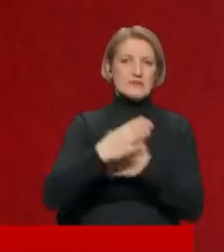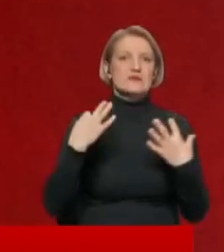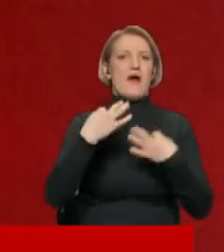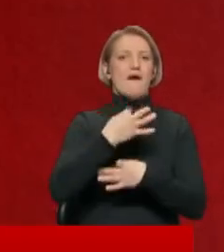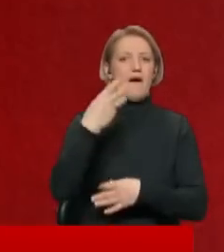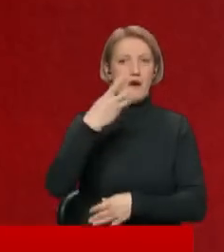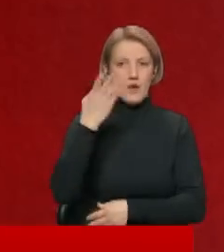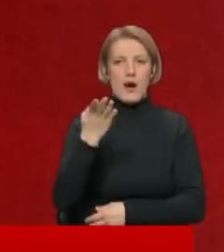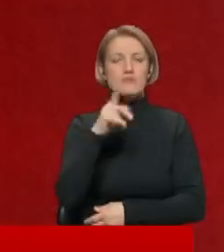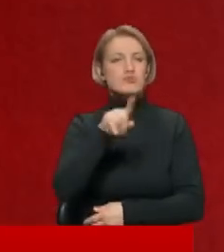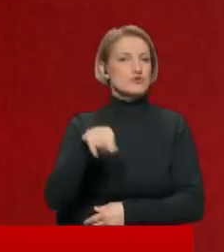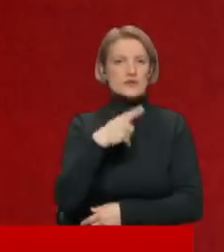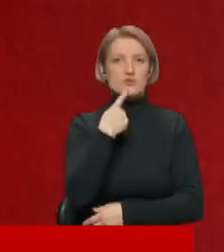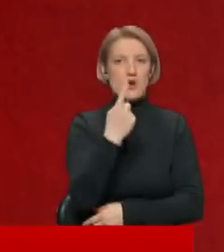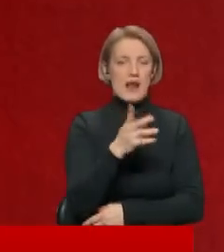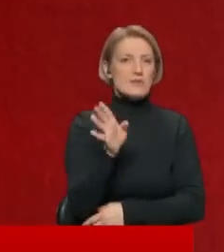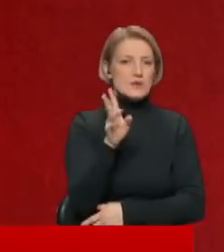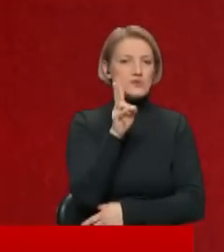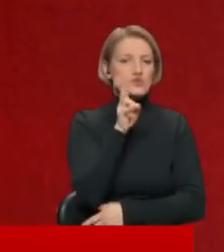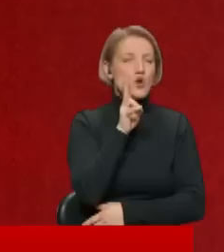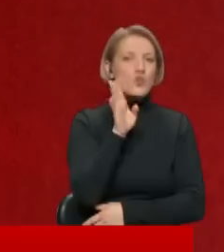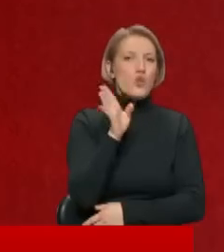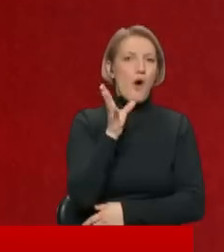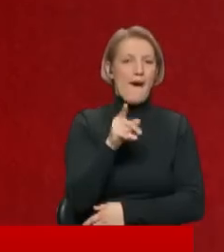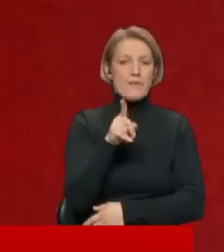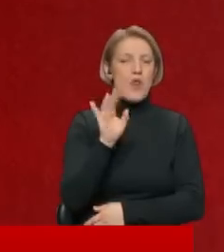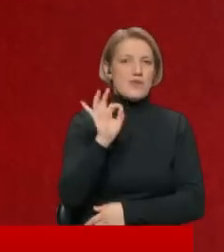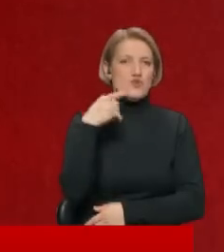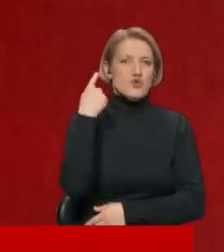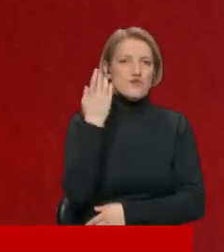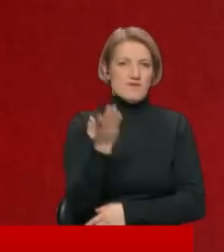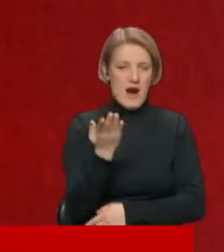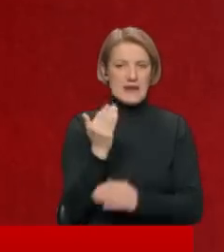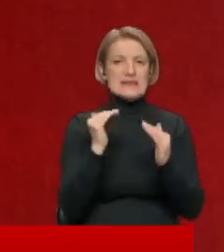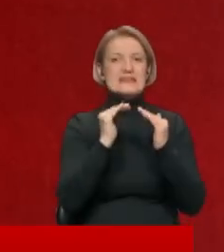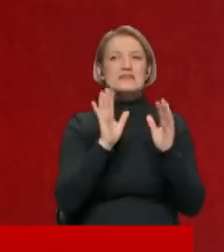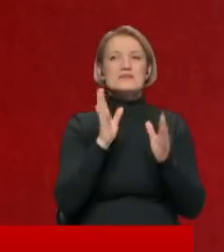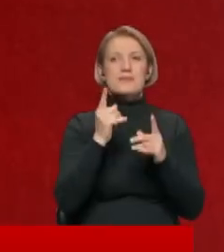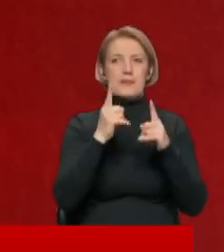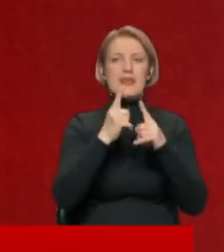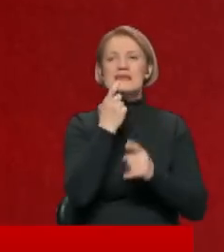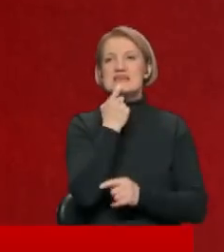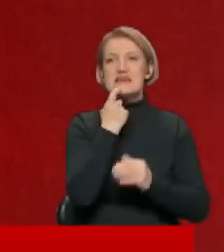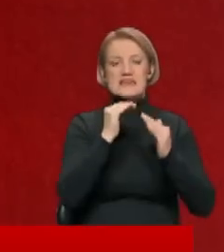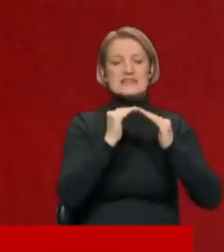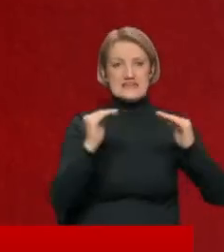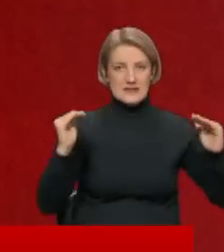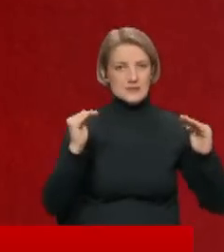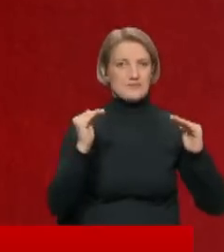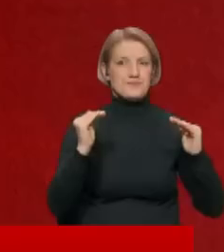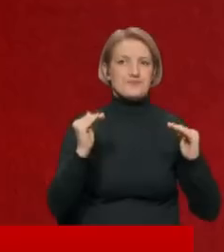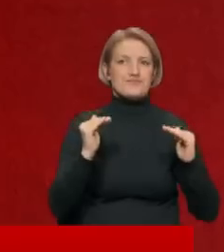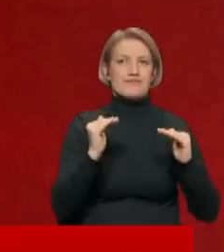bütün bunları söylediler Ama son nokta itibariyle böyle bir düşünce var çok sınırlı da olsa ben de bir yaş sınırı